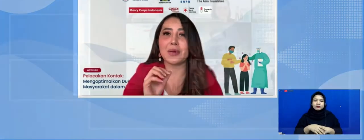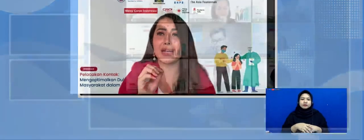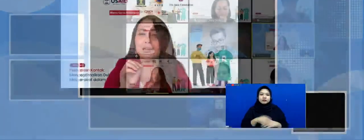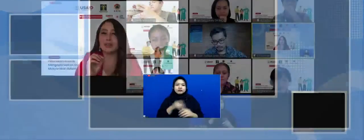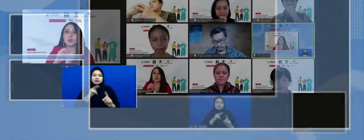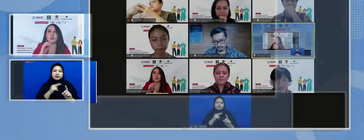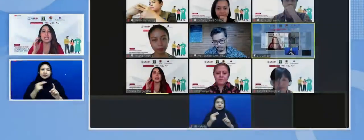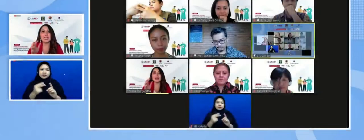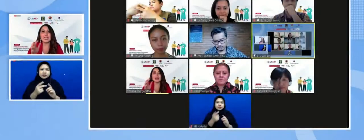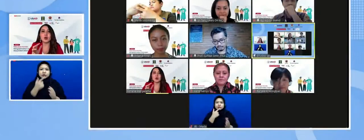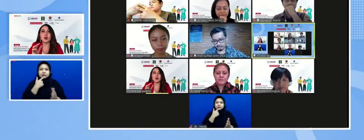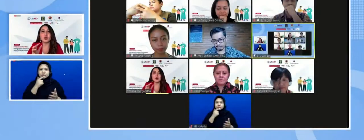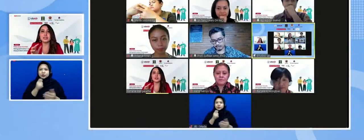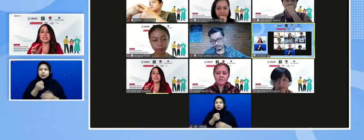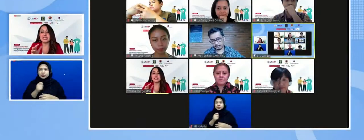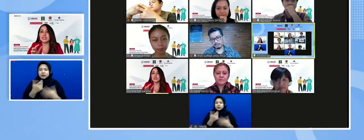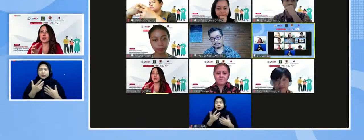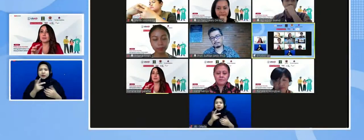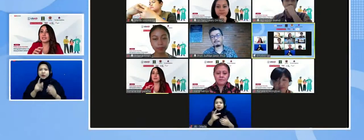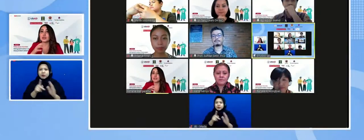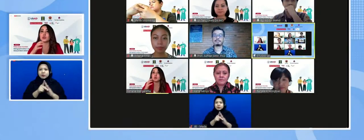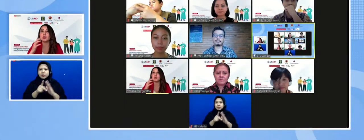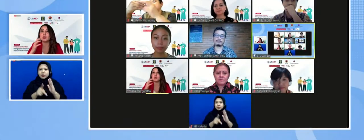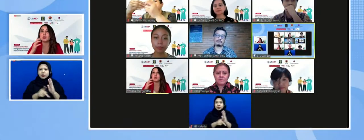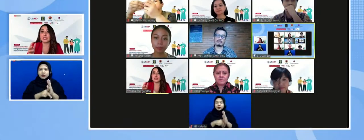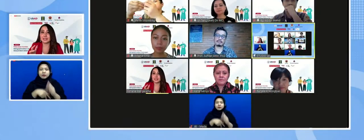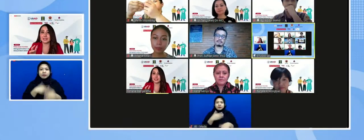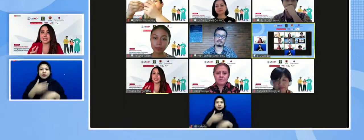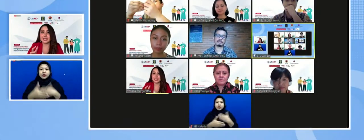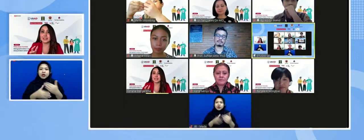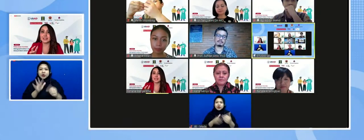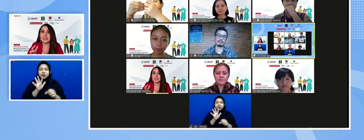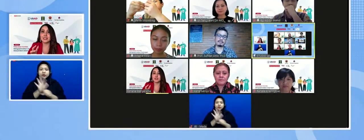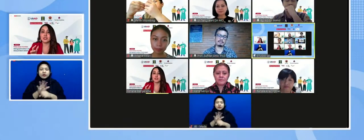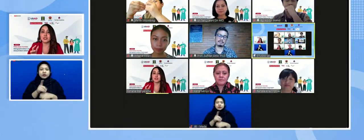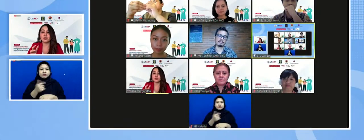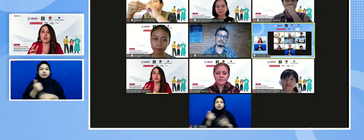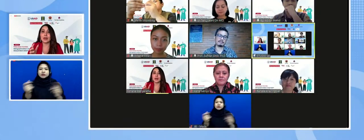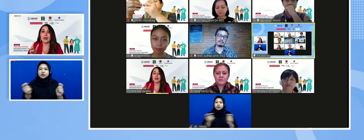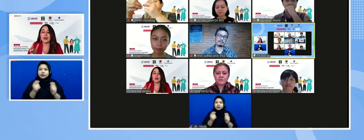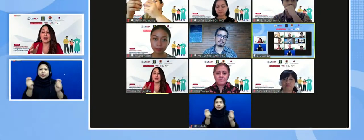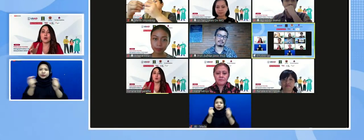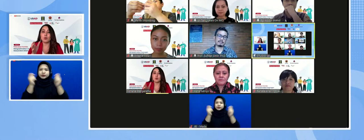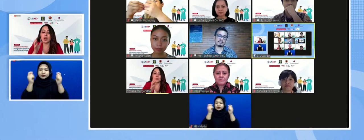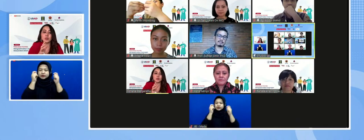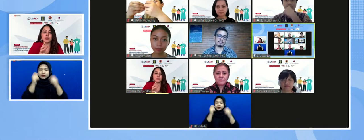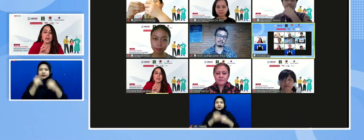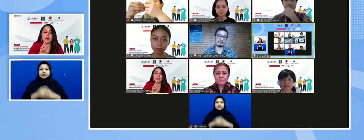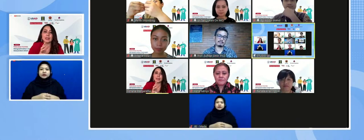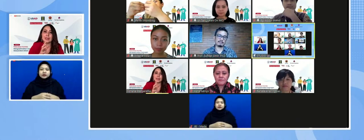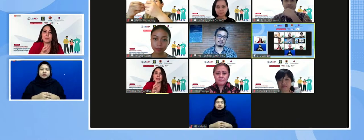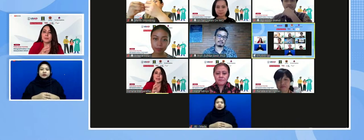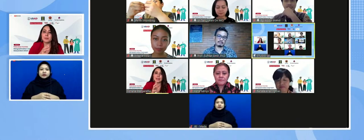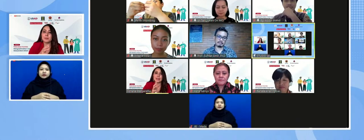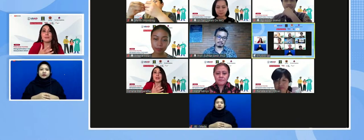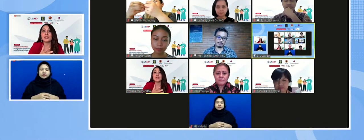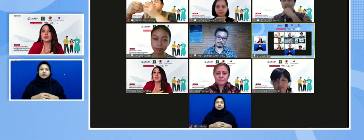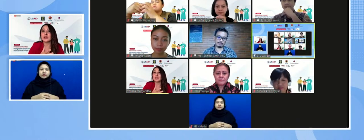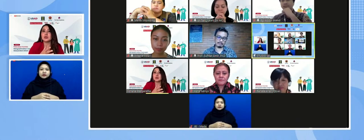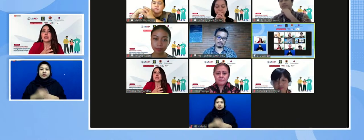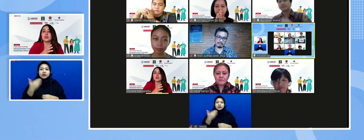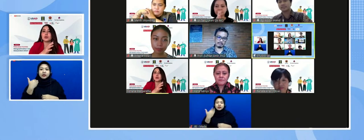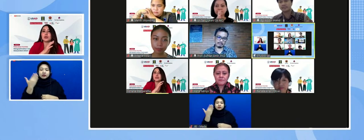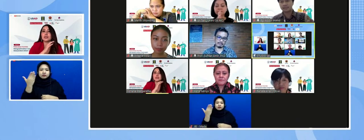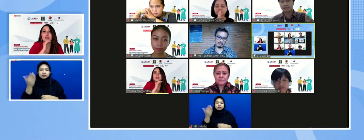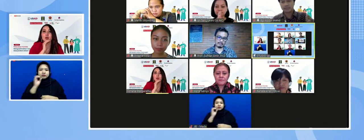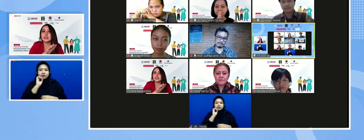Itu adalah kunci bagaimana program-program untuk penanganan COVID ini juga bisa sukses ya. Jadi juga walaupun tadi beliau